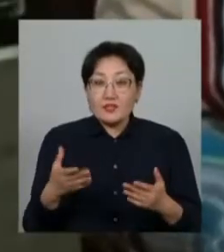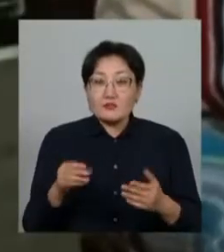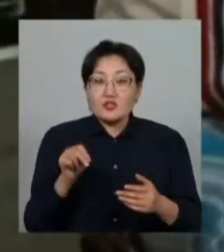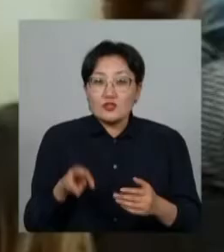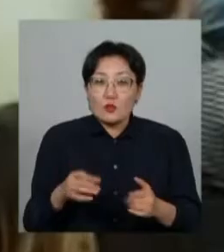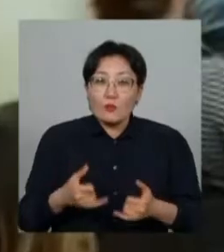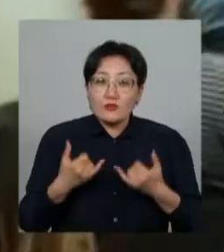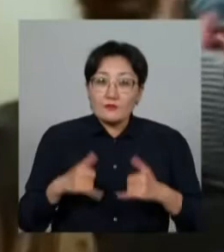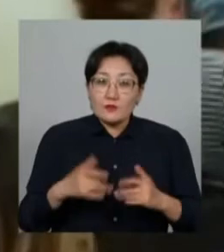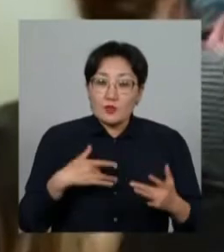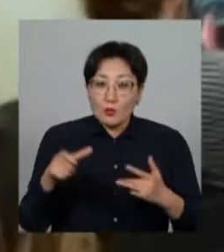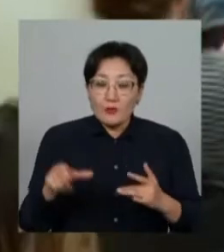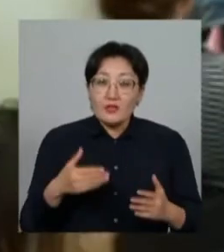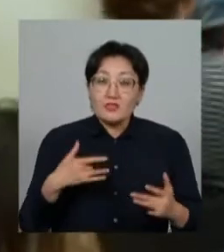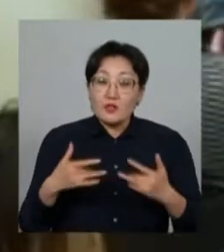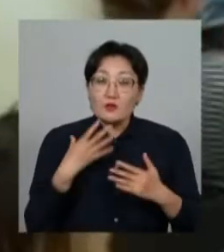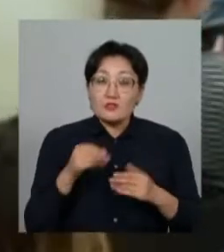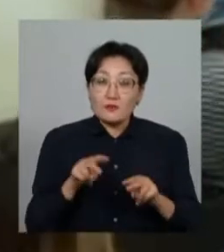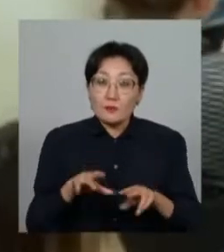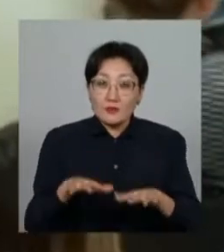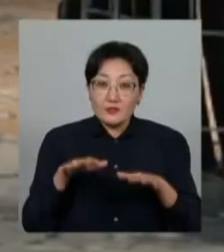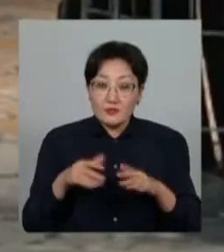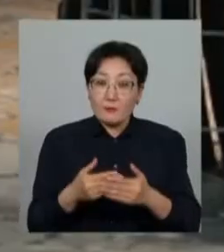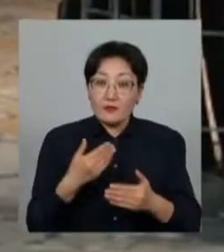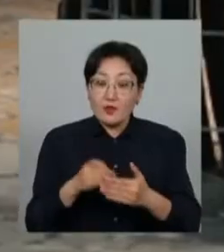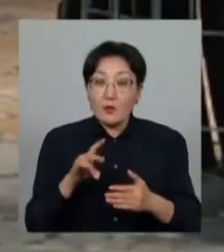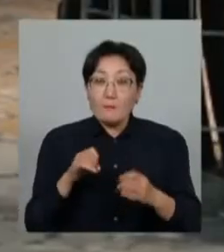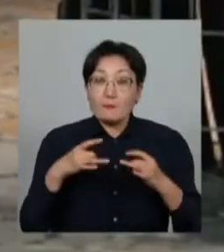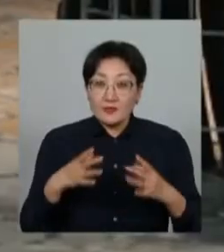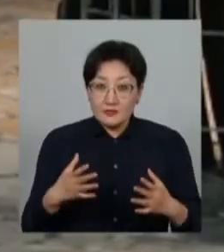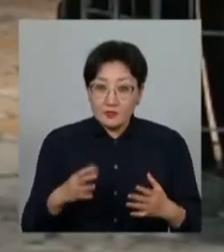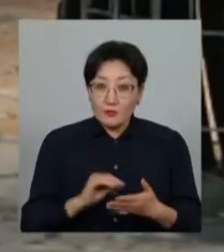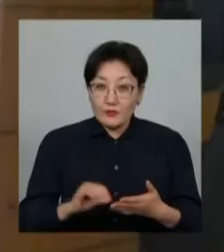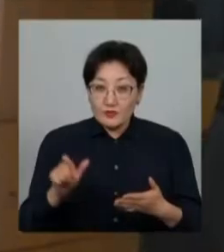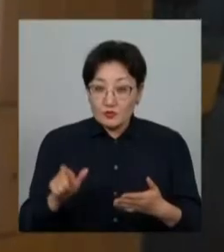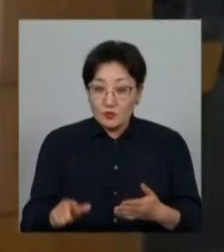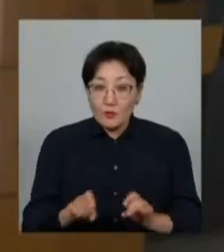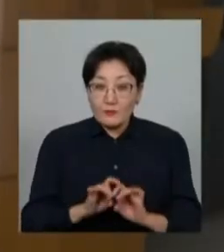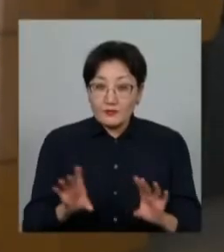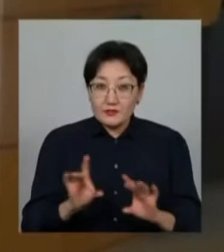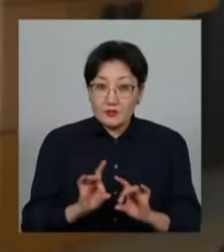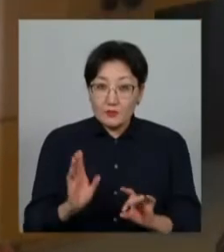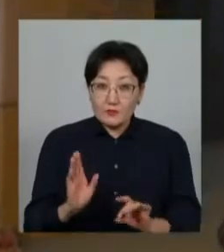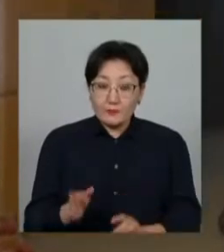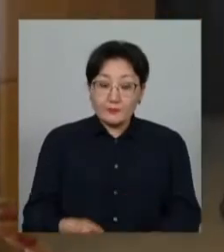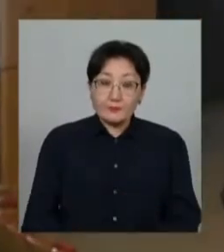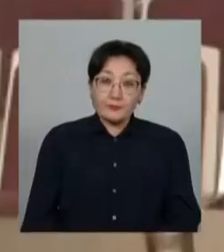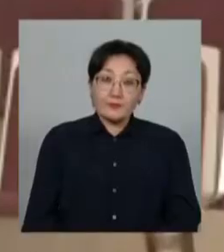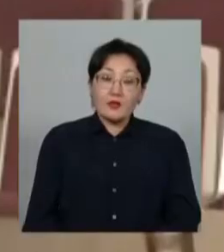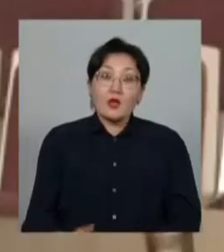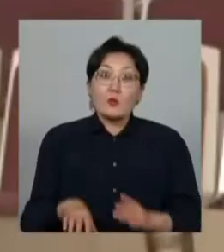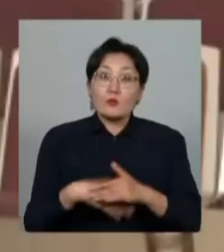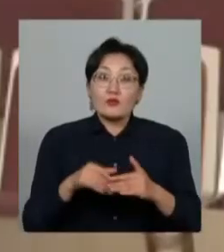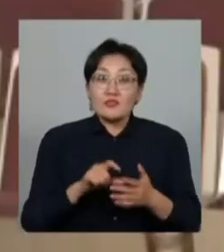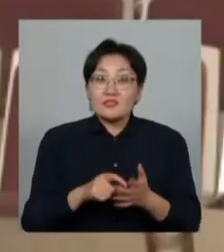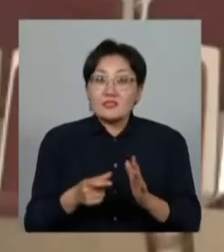чем удивляют артисты театра своих зрителей в преддверии Наурыза? Рамина Мирзалимова приоткрыла завесу в мир искусства. Пустой зал